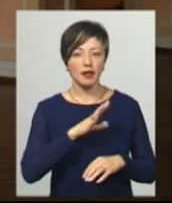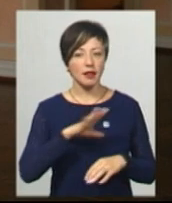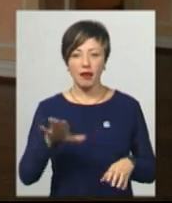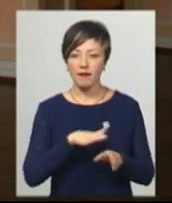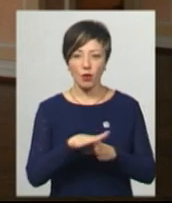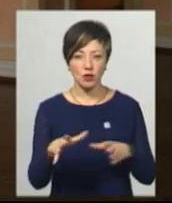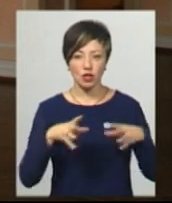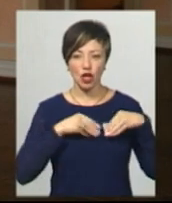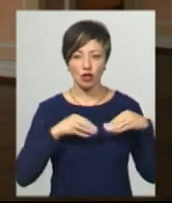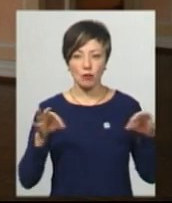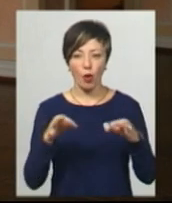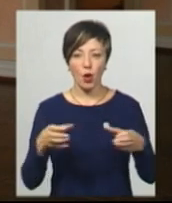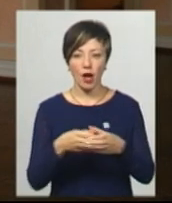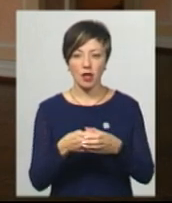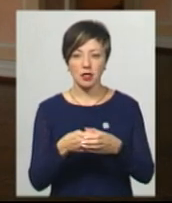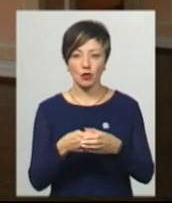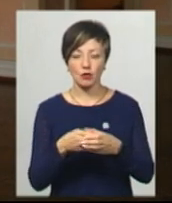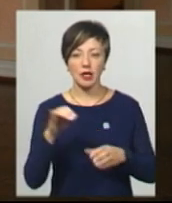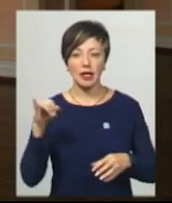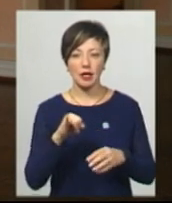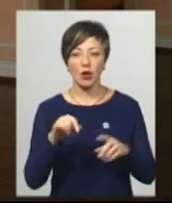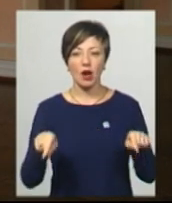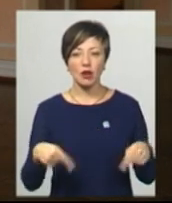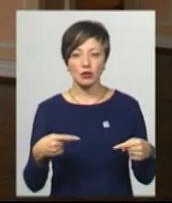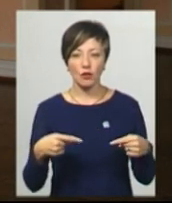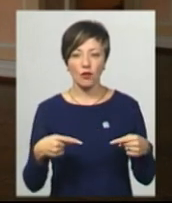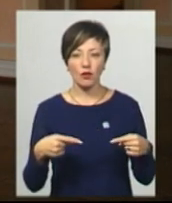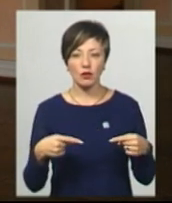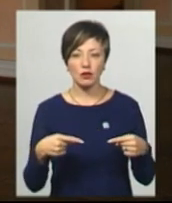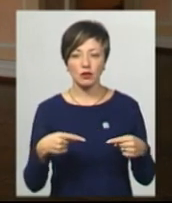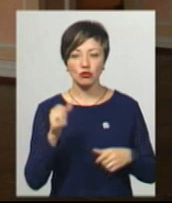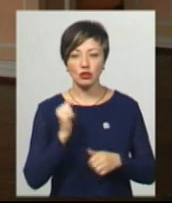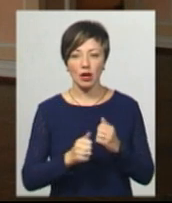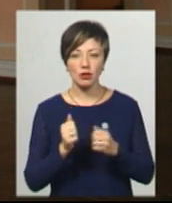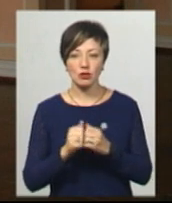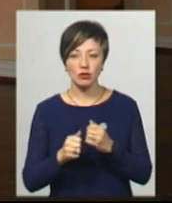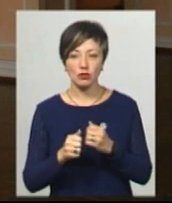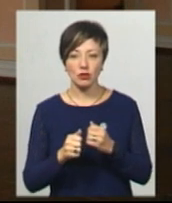ще з нашим оркестром. І організовує часто